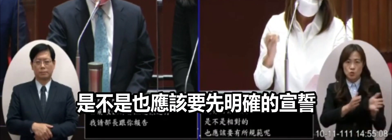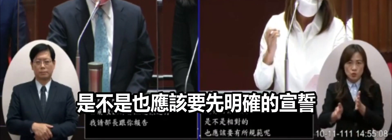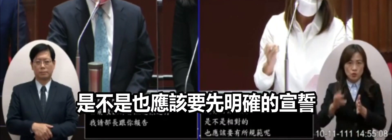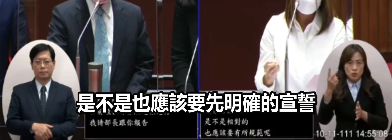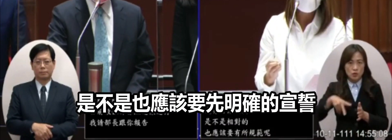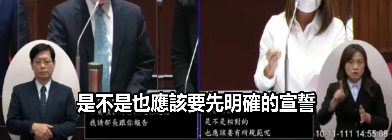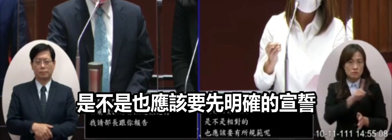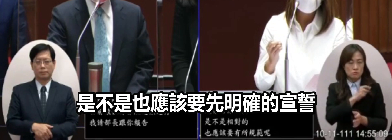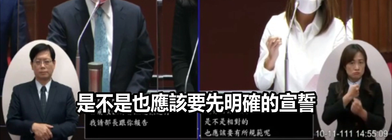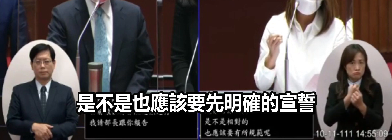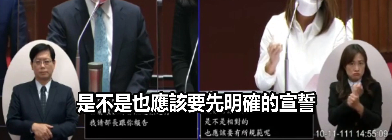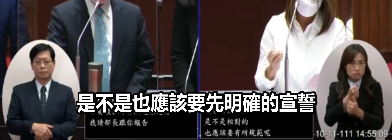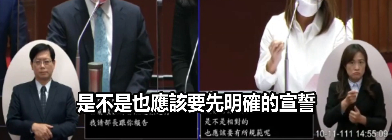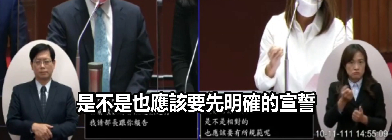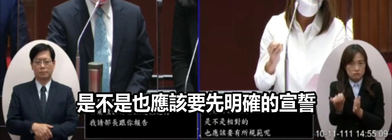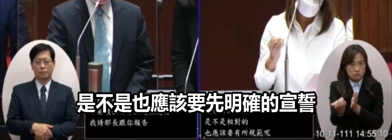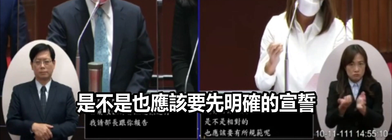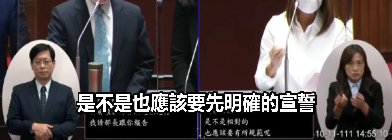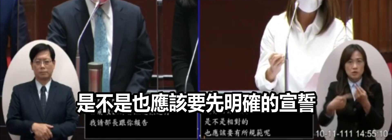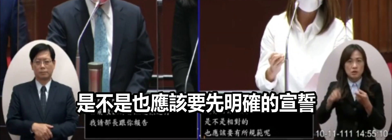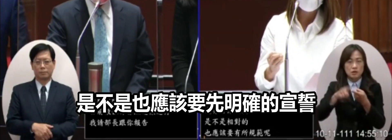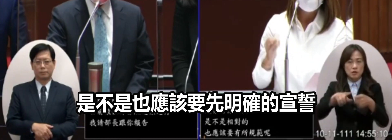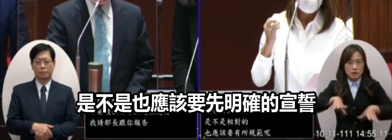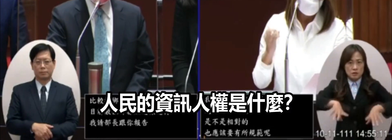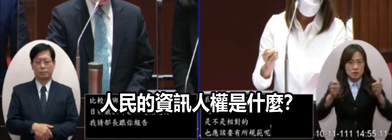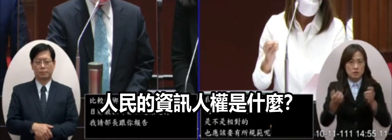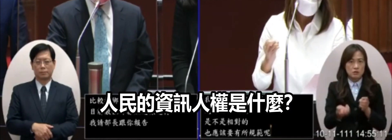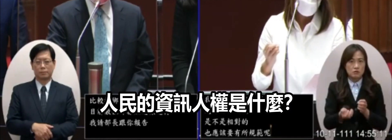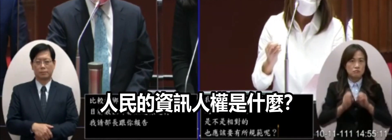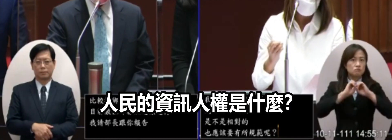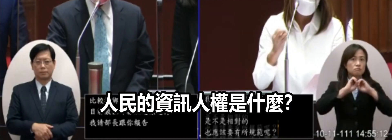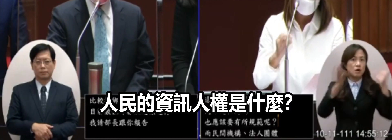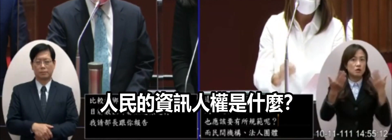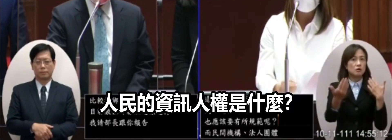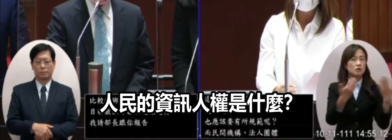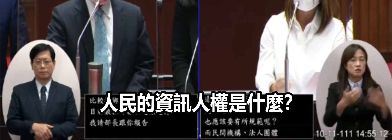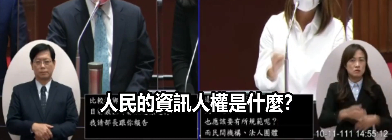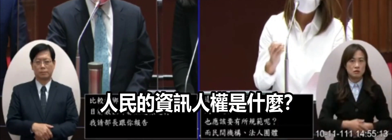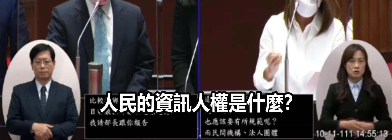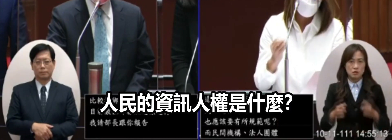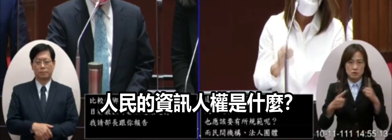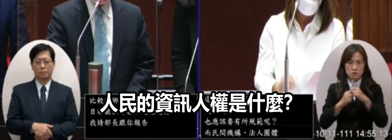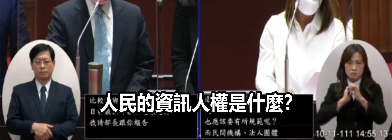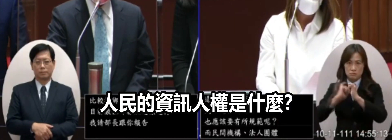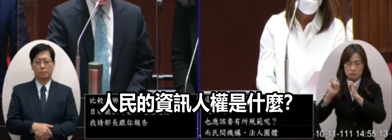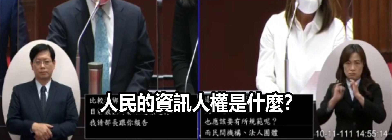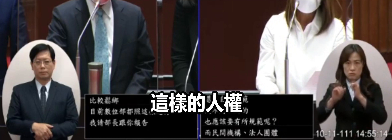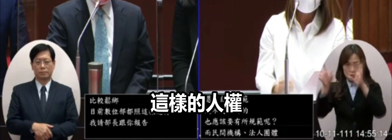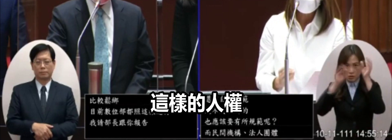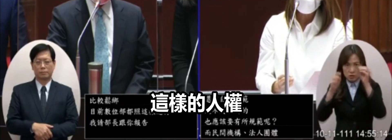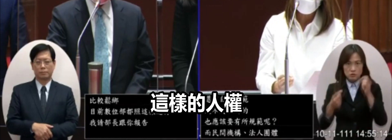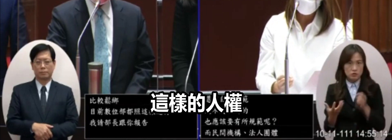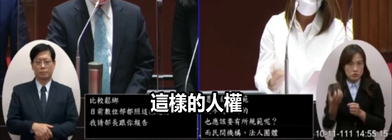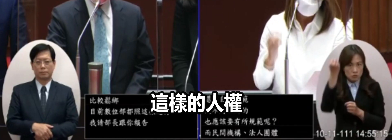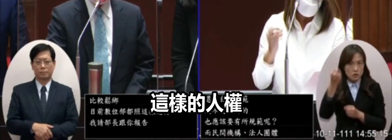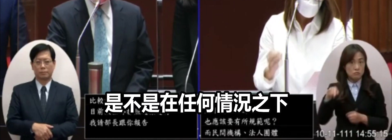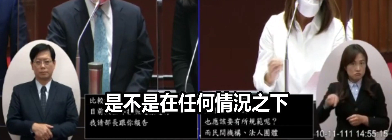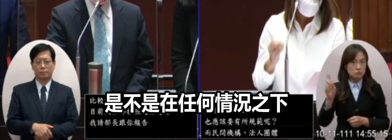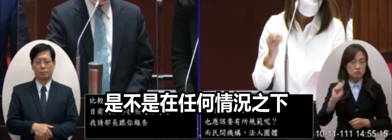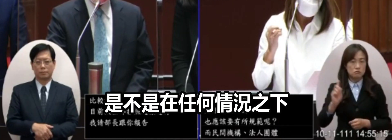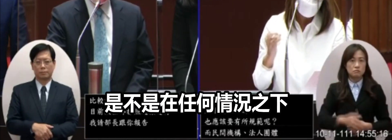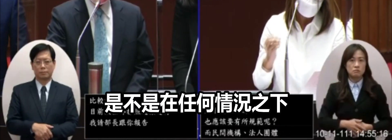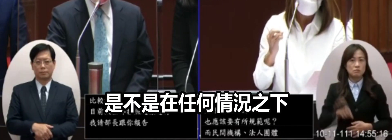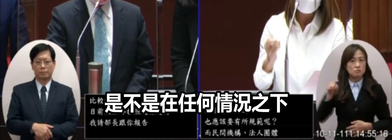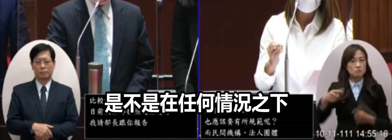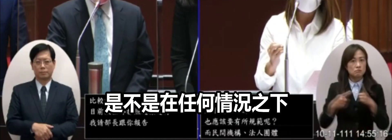是不是也应该要先明确的宣示人民的资讯人权是什么？这样的人权是